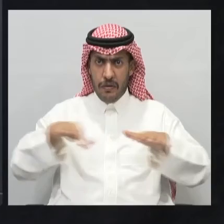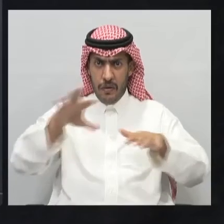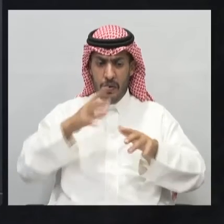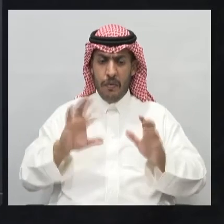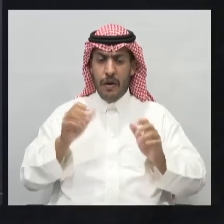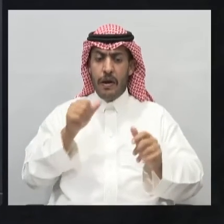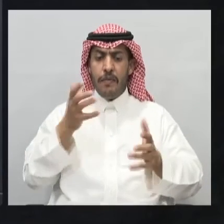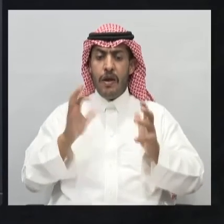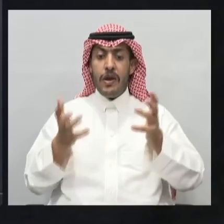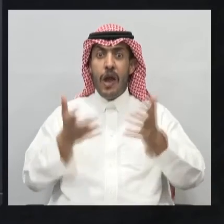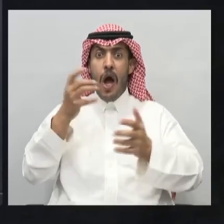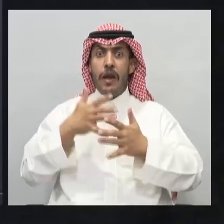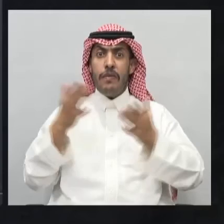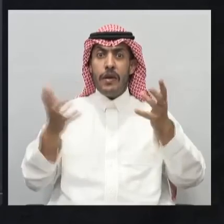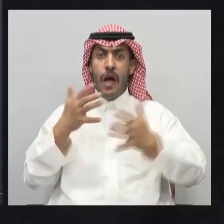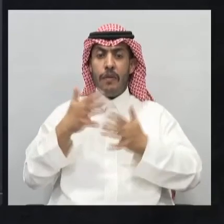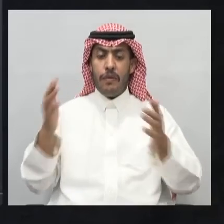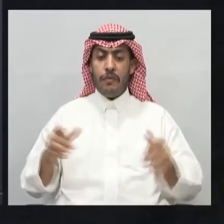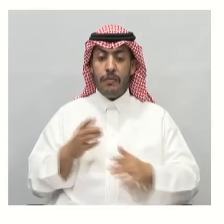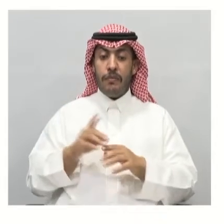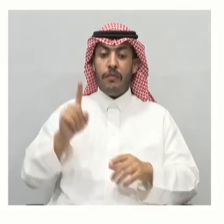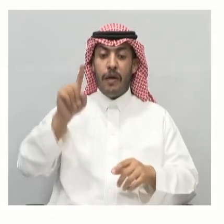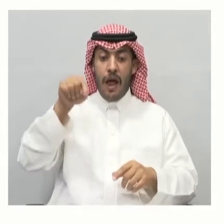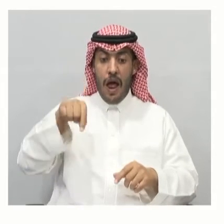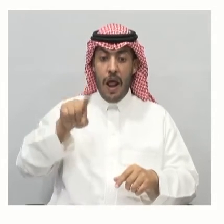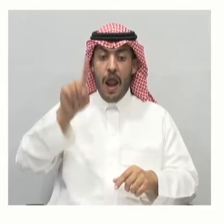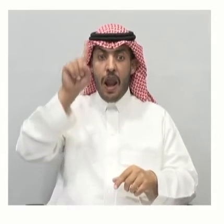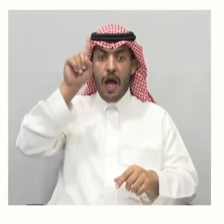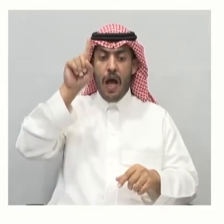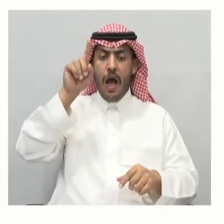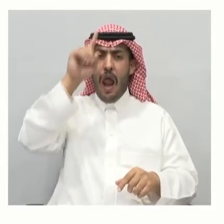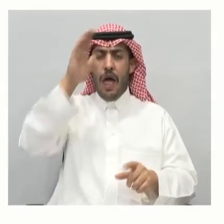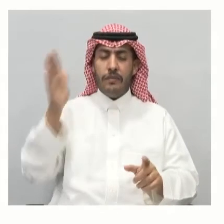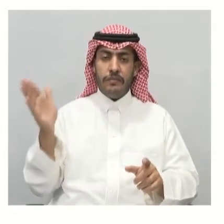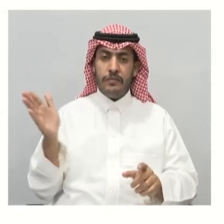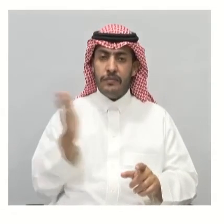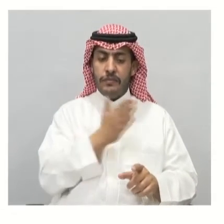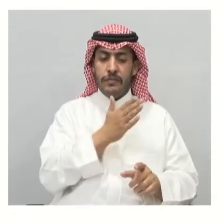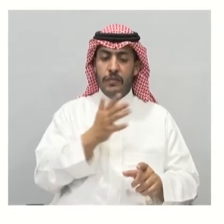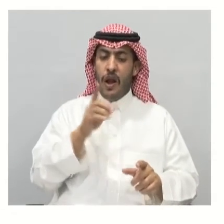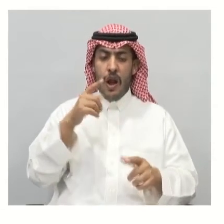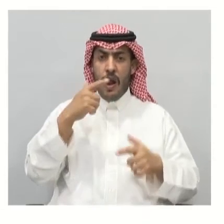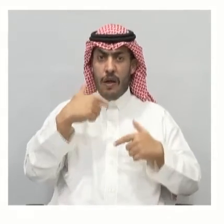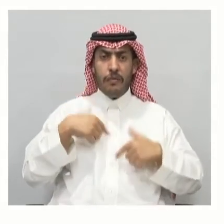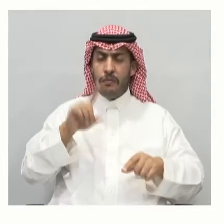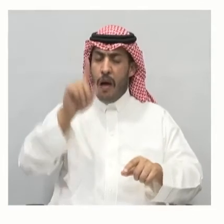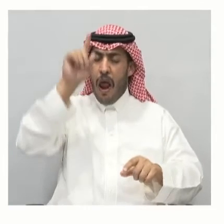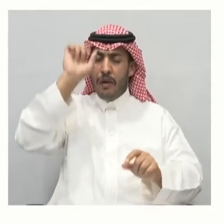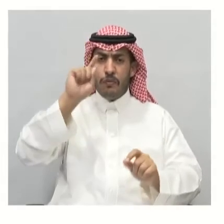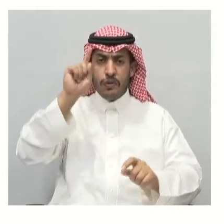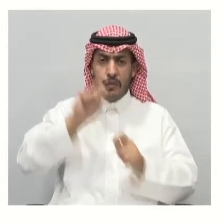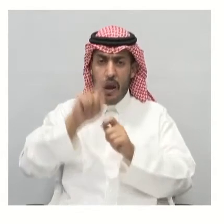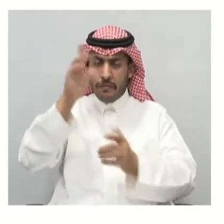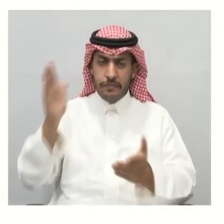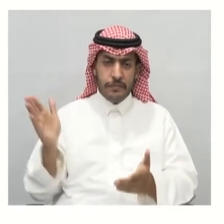نار كبيره الا ان الله انجاه ولم تحرقه وهي معجزه من الله عز